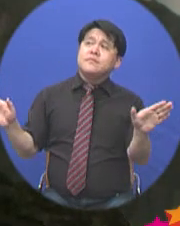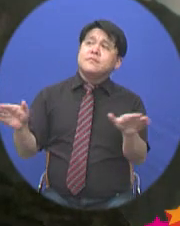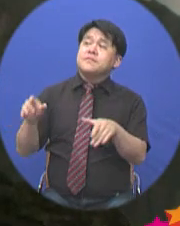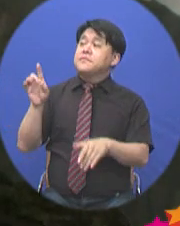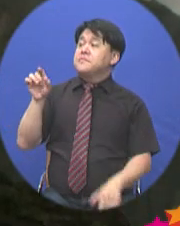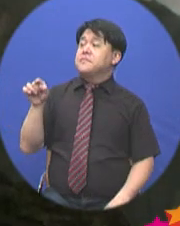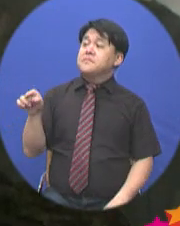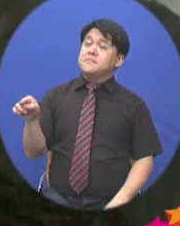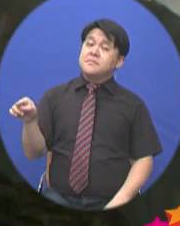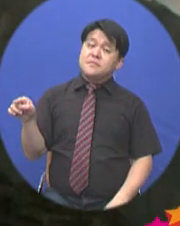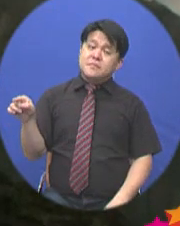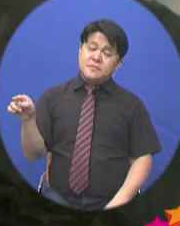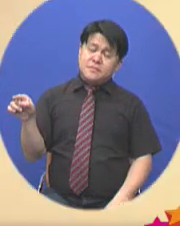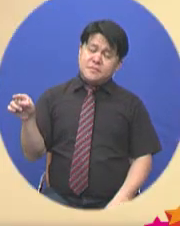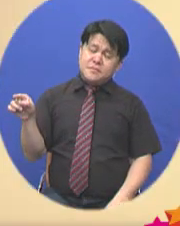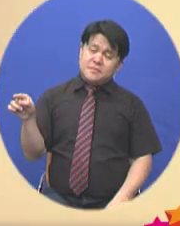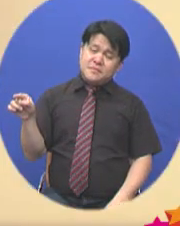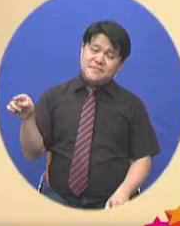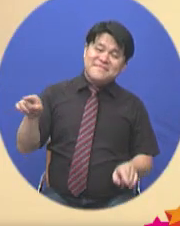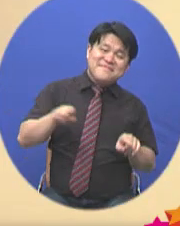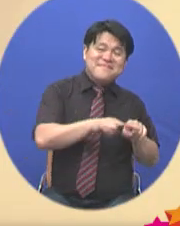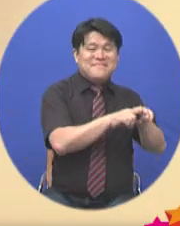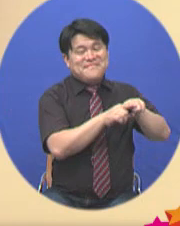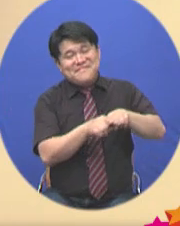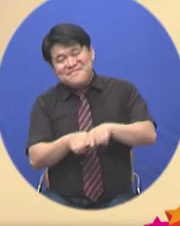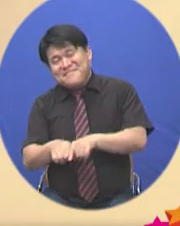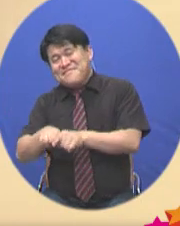한 마리